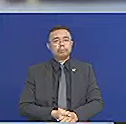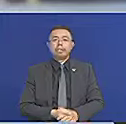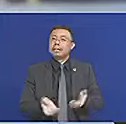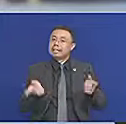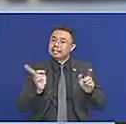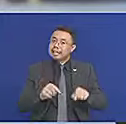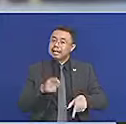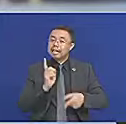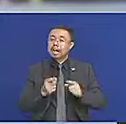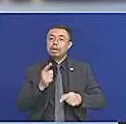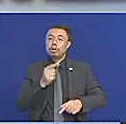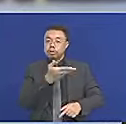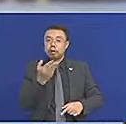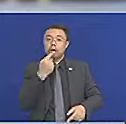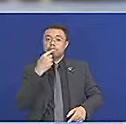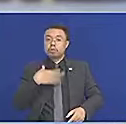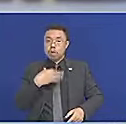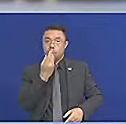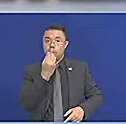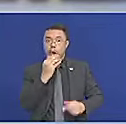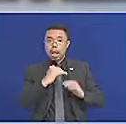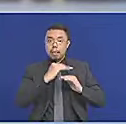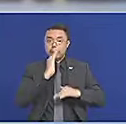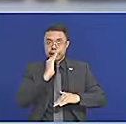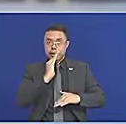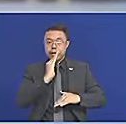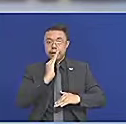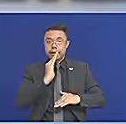Jadi kalau saudara memiliki uang lebih,